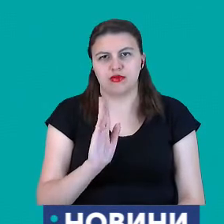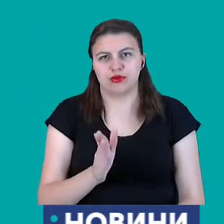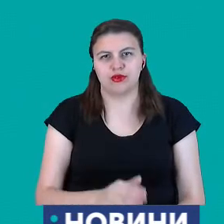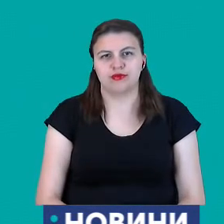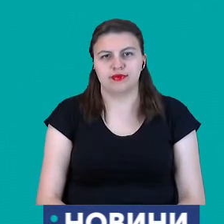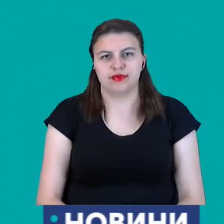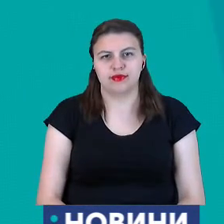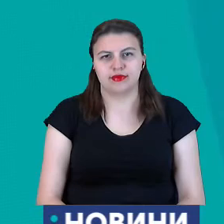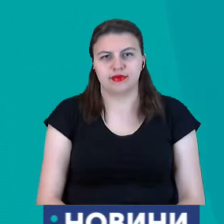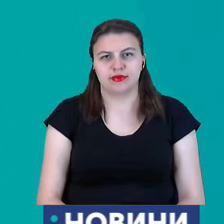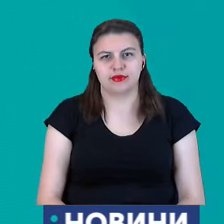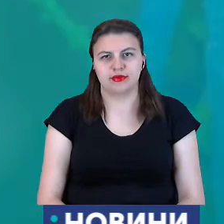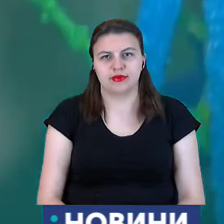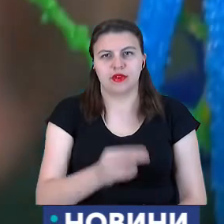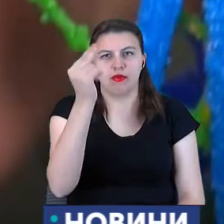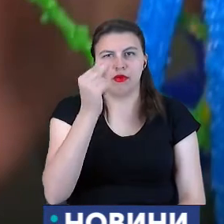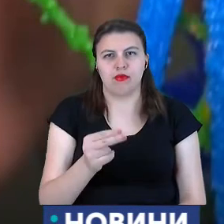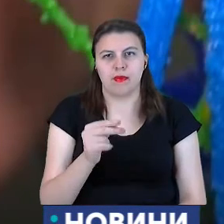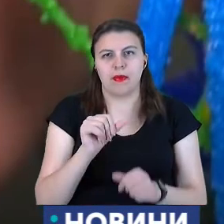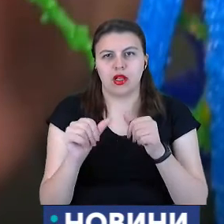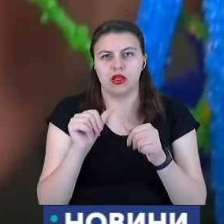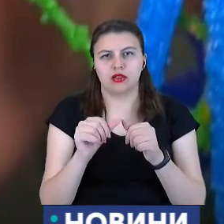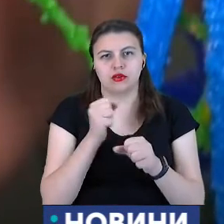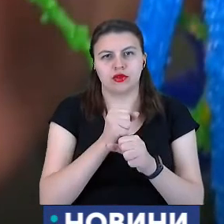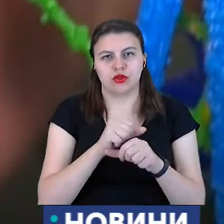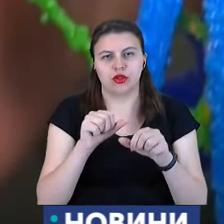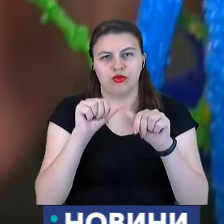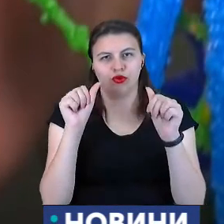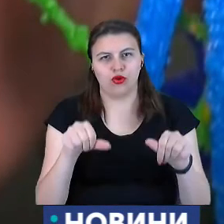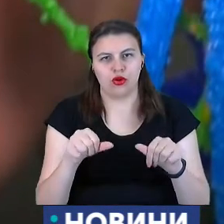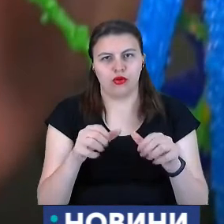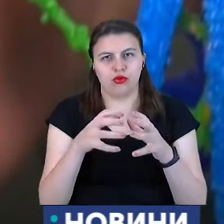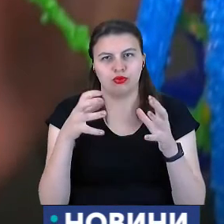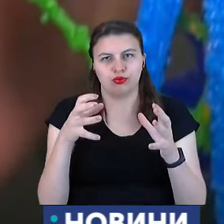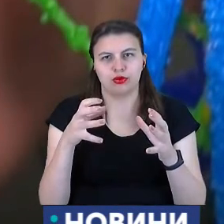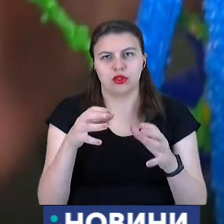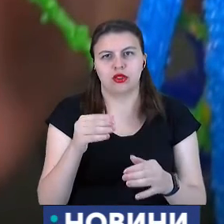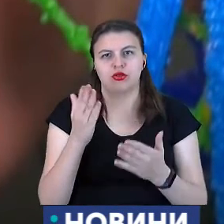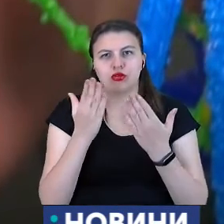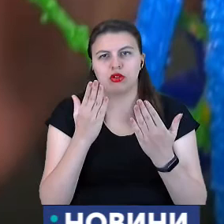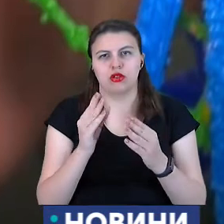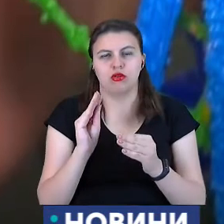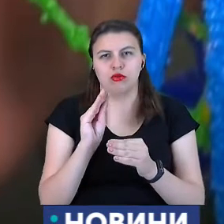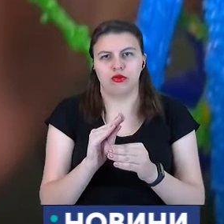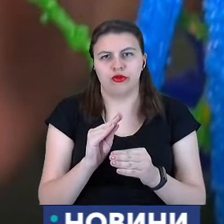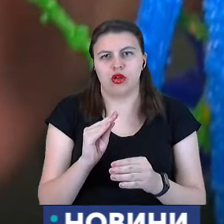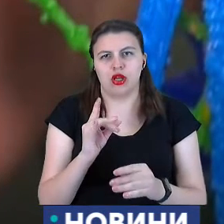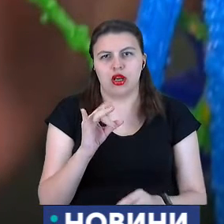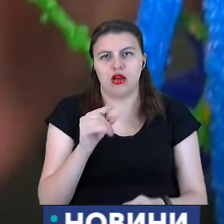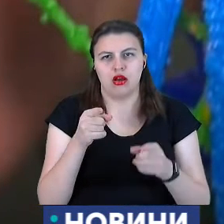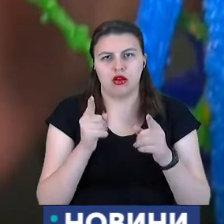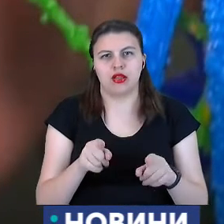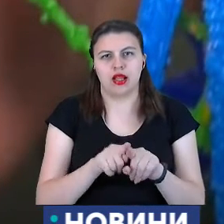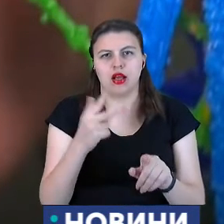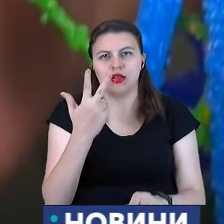Малюють пластиком, створюють об'ємні фігурки та читають книги з доповненою реальністю. Так проходить заняття 3D-клубу в